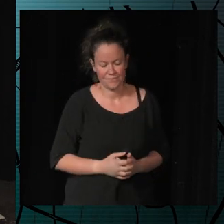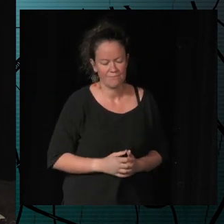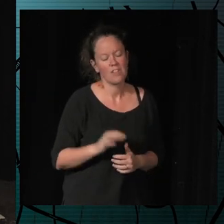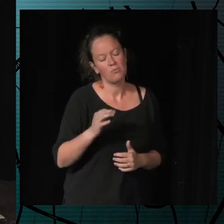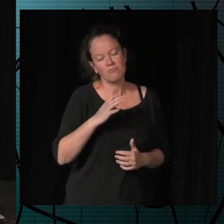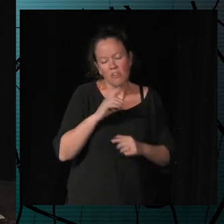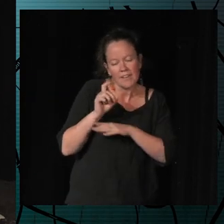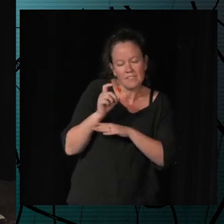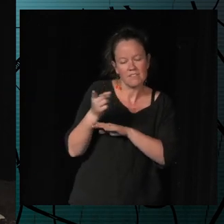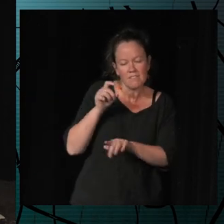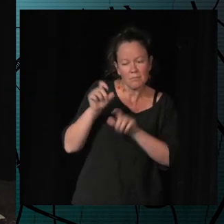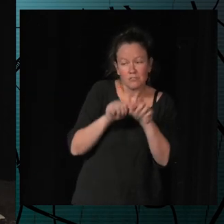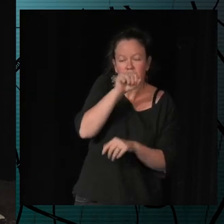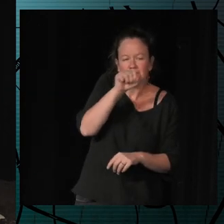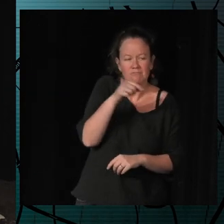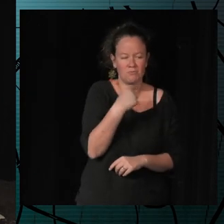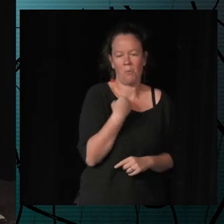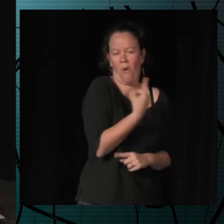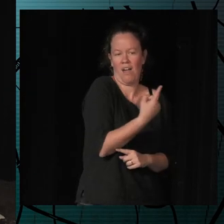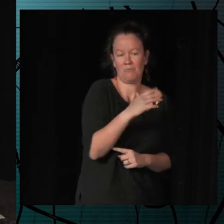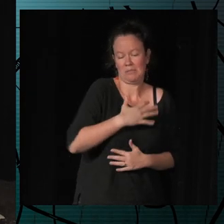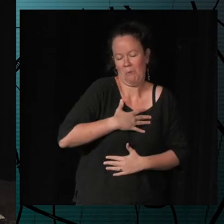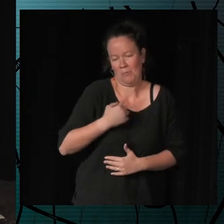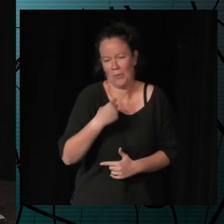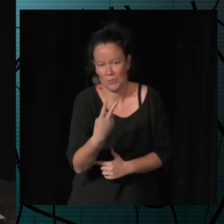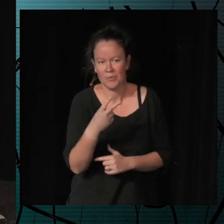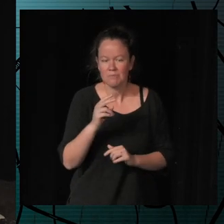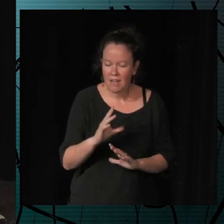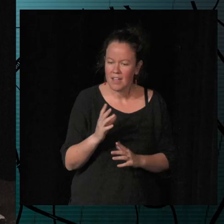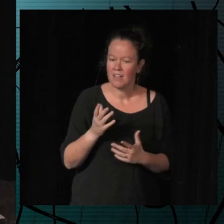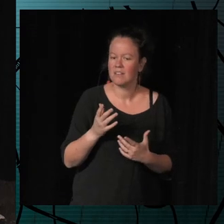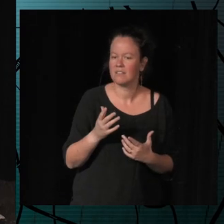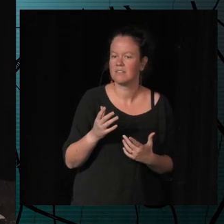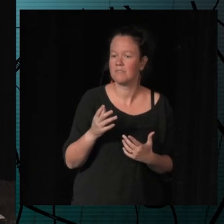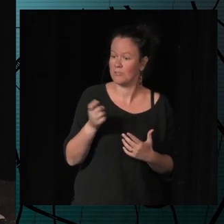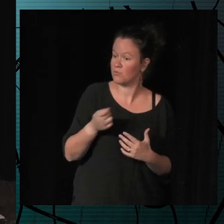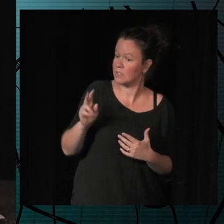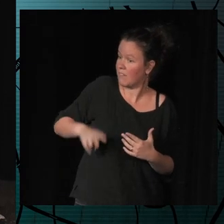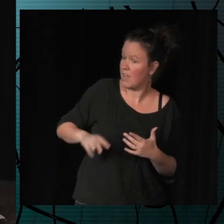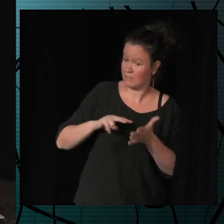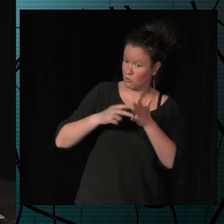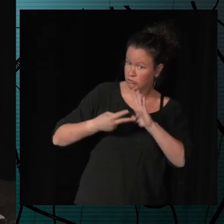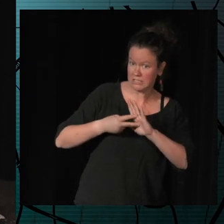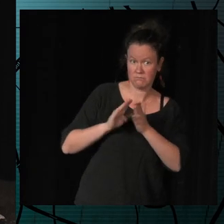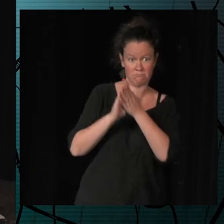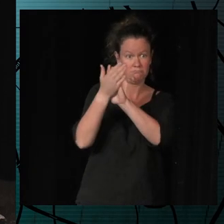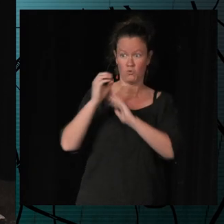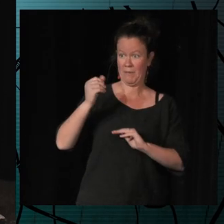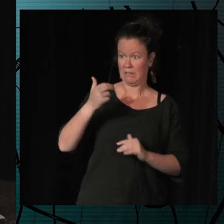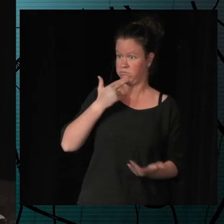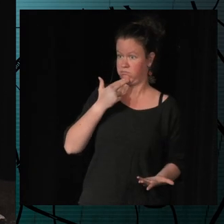effectivement il y il y a quelque chose dans la la granulosité de l'image la plasticité de l'image qu'on perd avec l'évolution de certaines technologies et qui